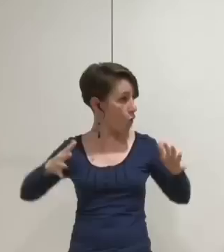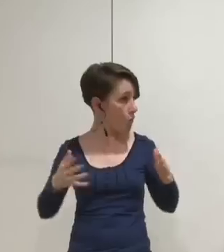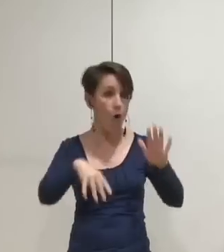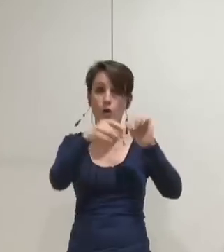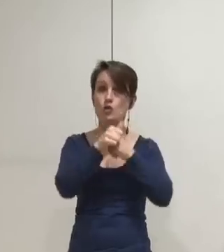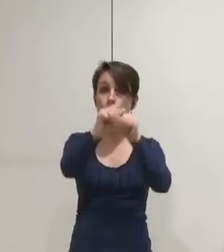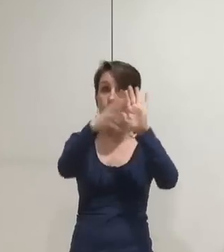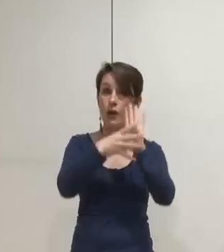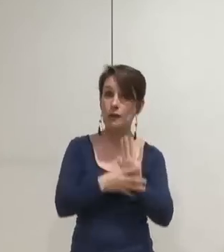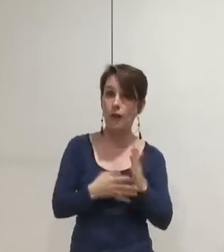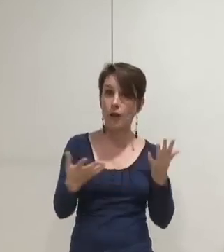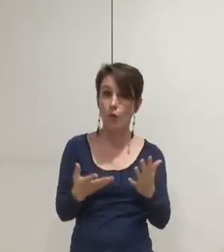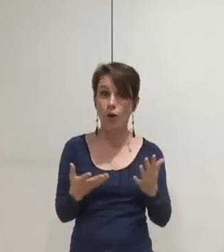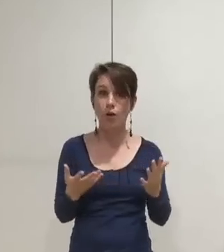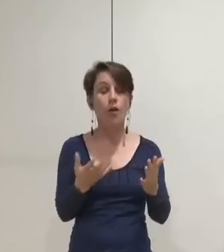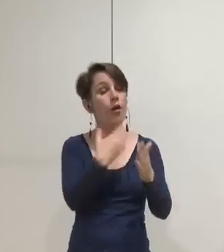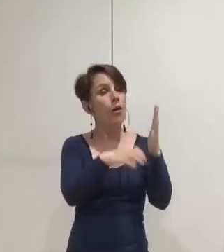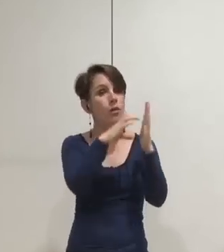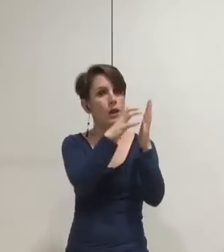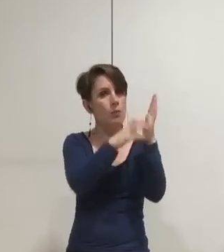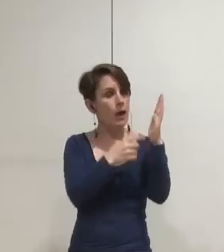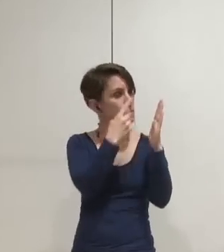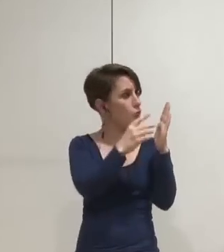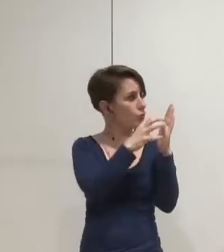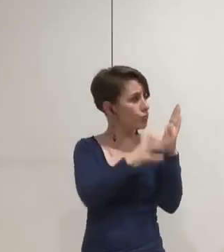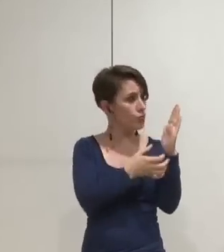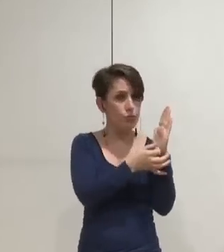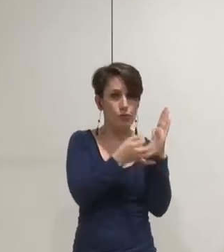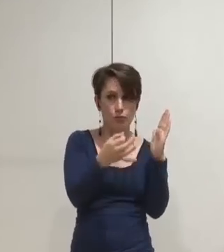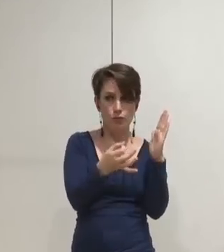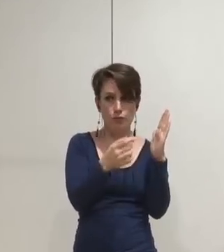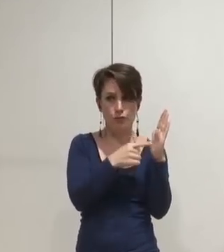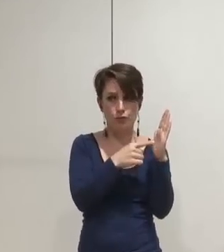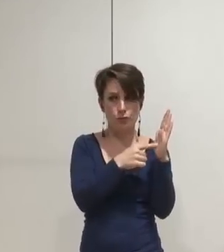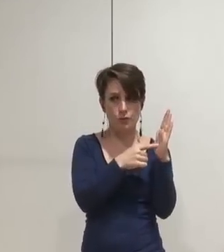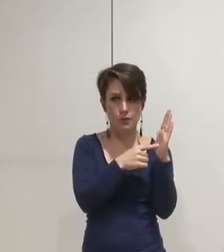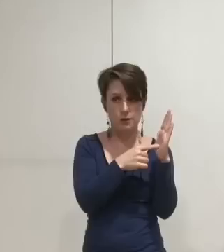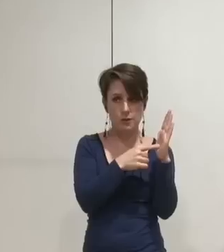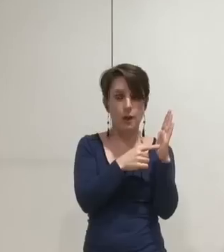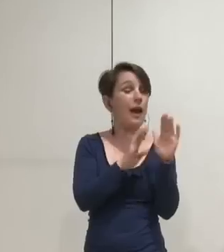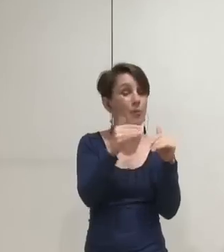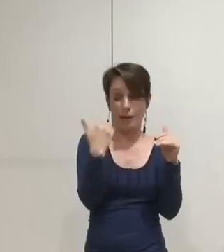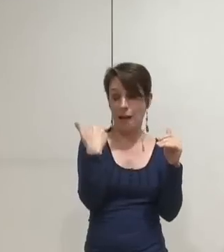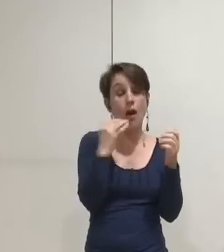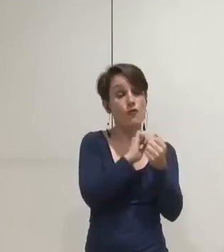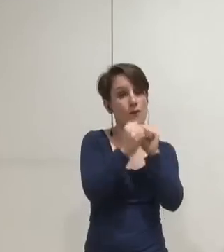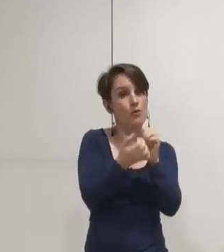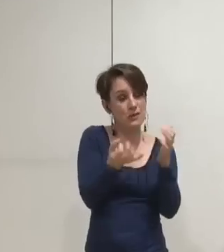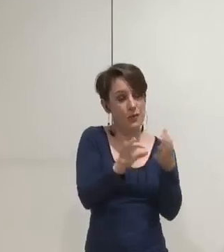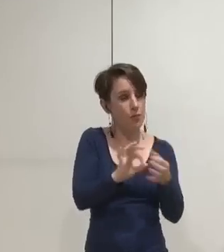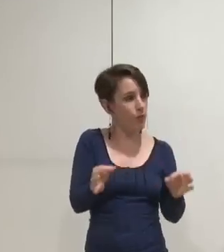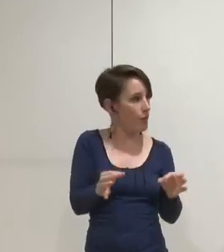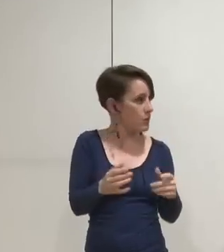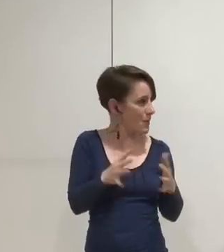décidez-vous comme vous l'avez écrit dans votre délibération et après avant avant de le rectifier avant de le rectifier sur quel